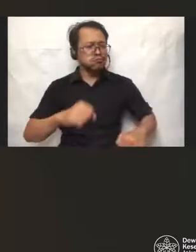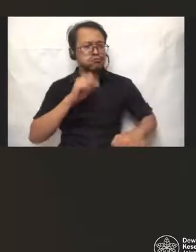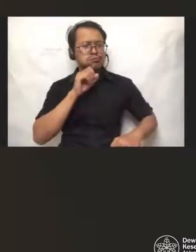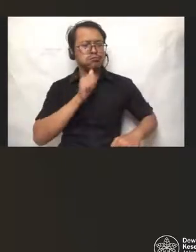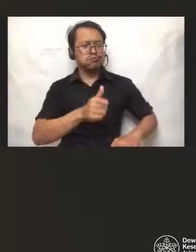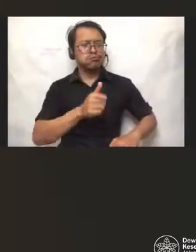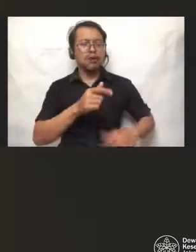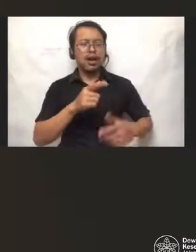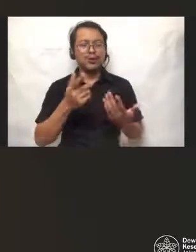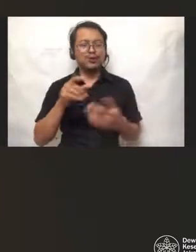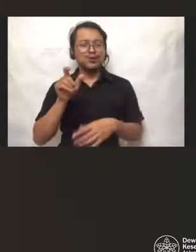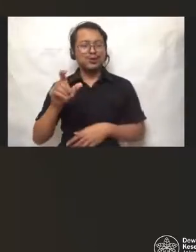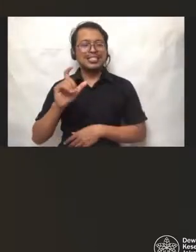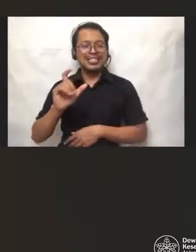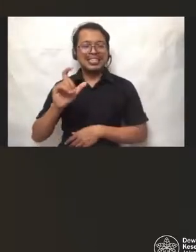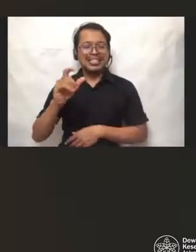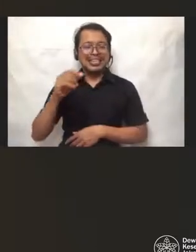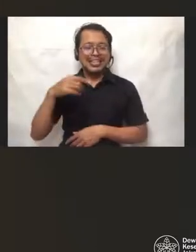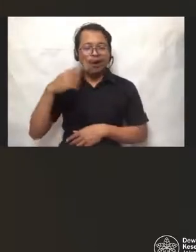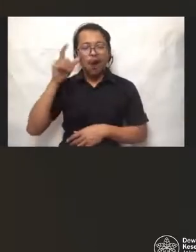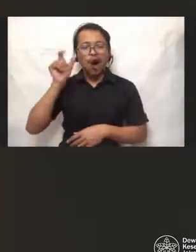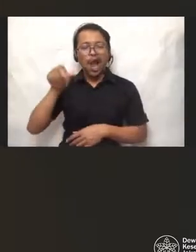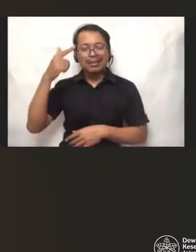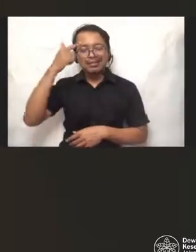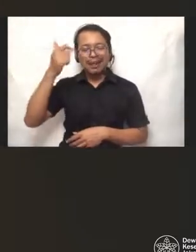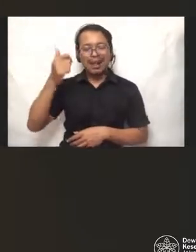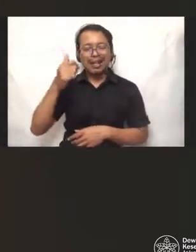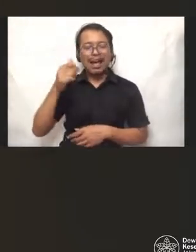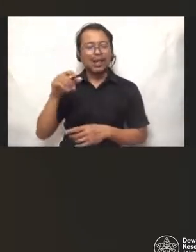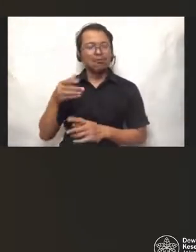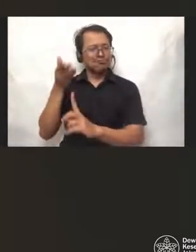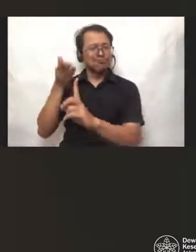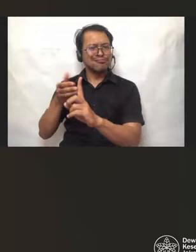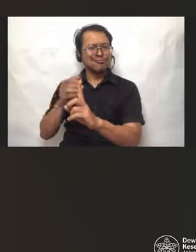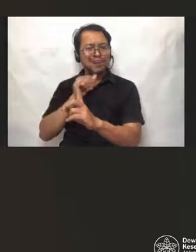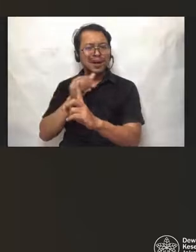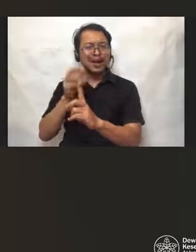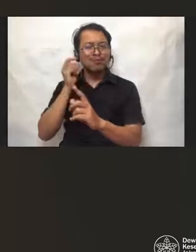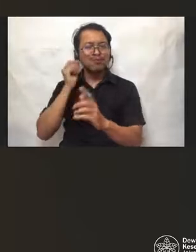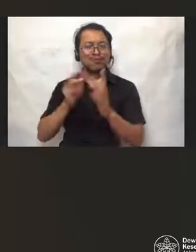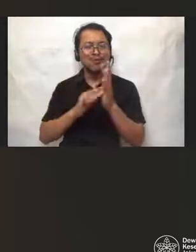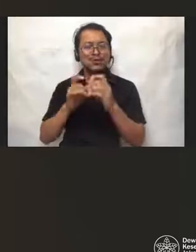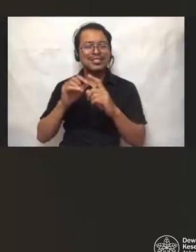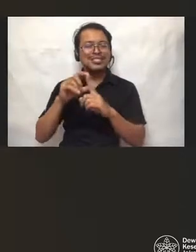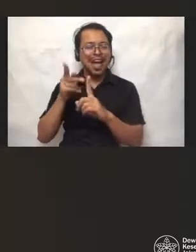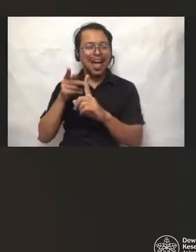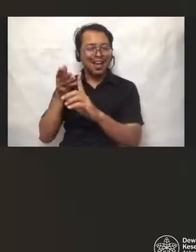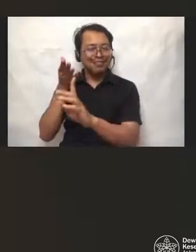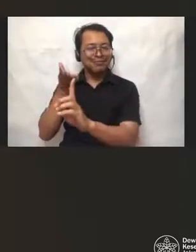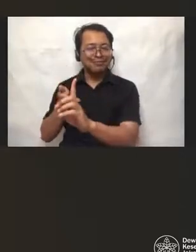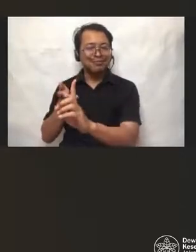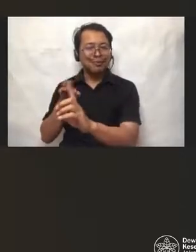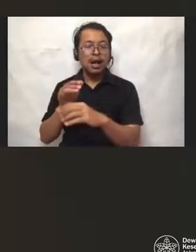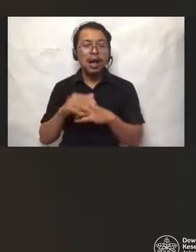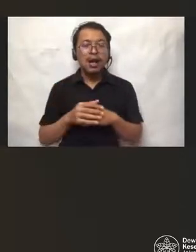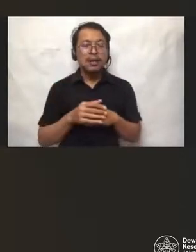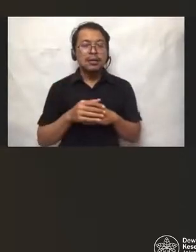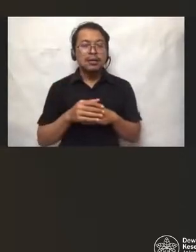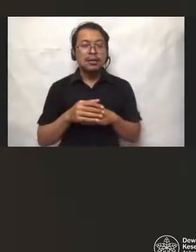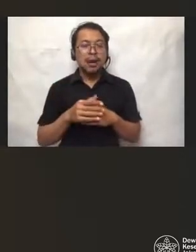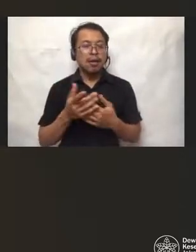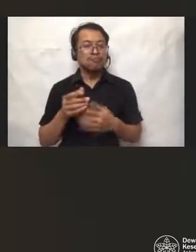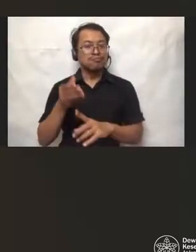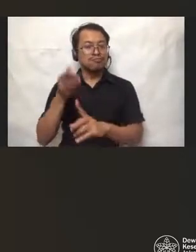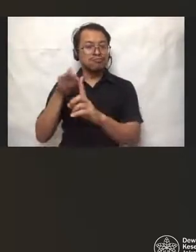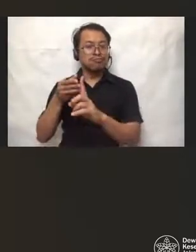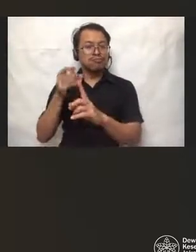Profesor Musdah Mulya jelas memilikinya. Belakangan saya mengetahui bahwa setahun sebelum peristiwa itu, perempuan kelahiran